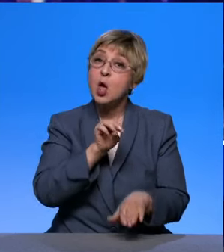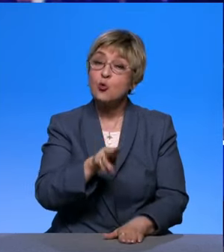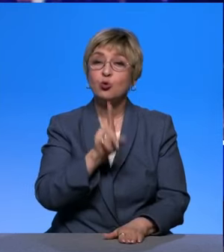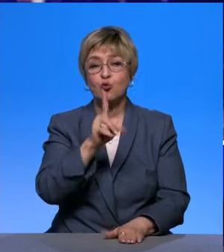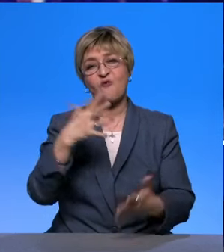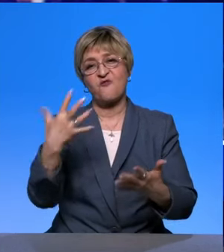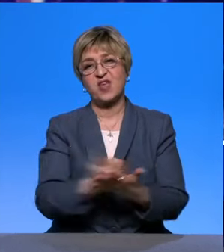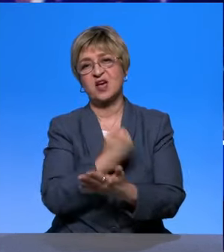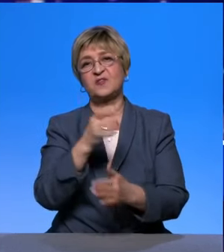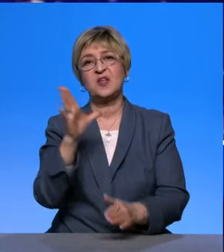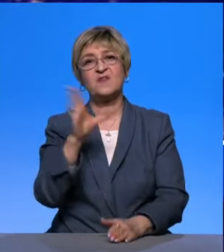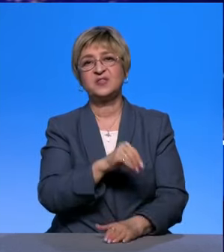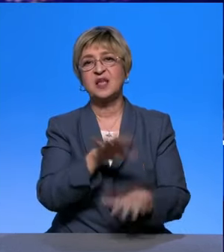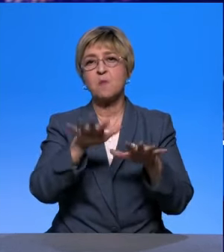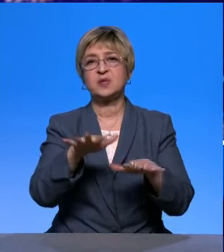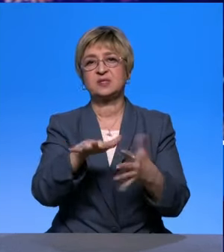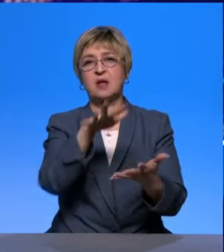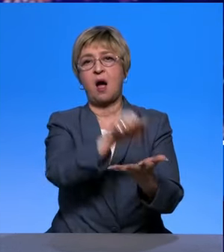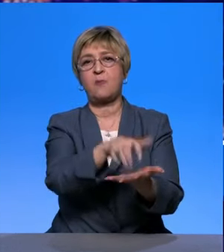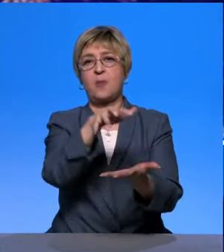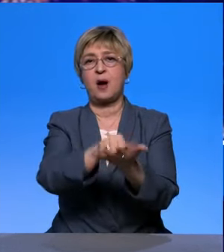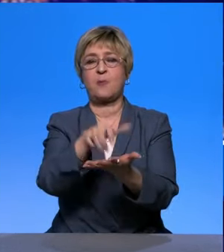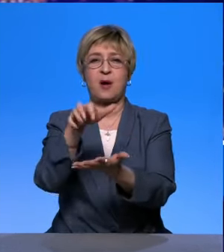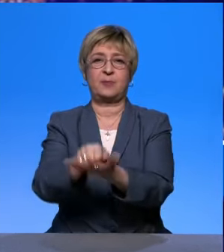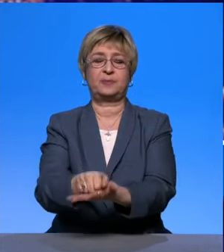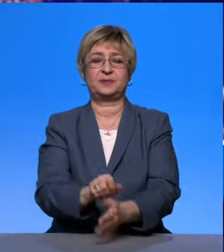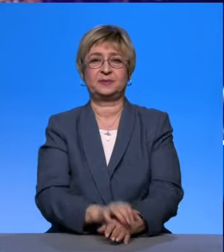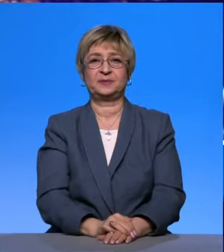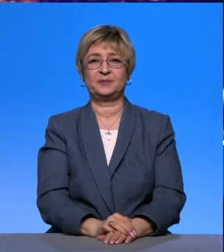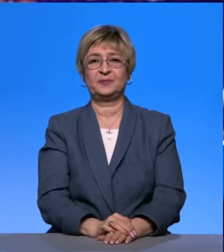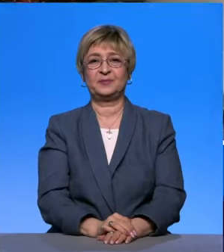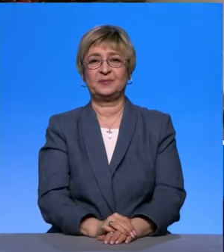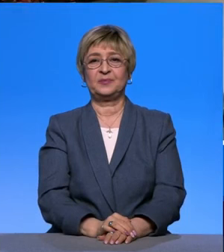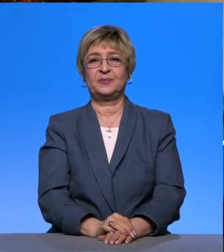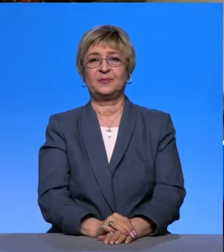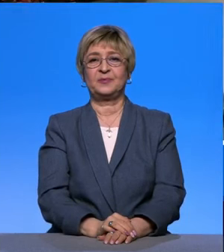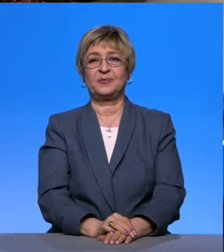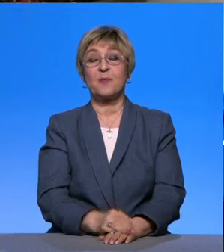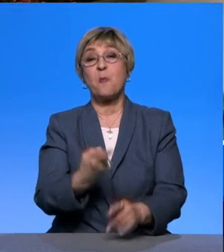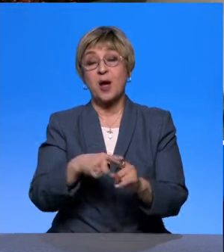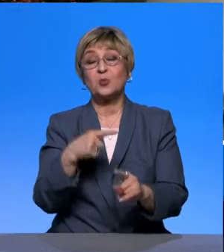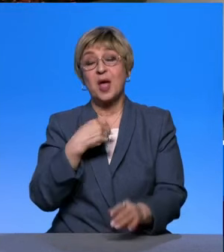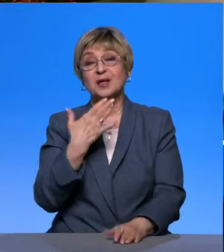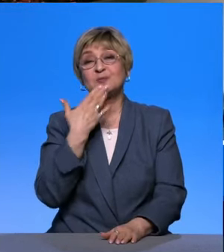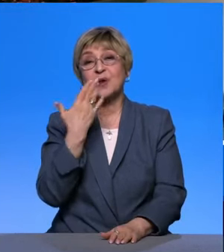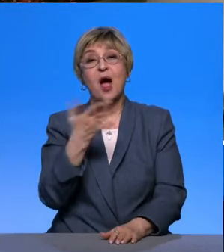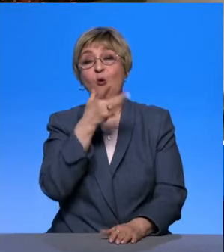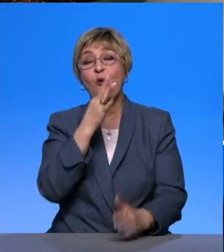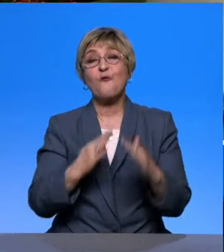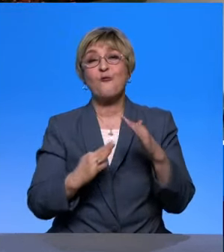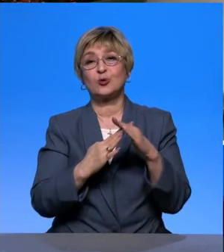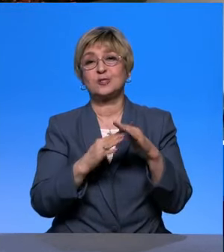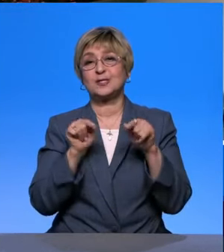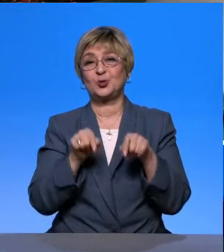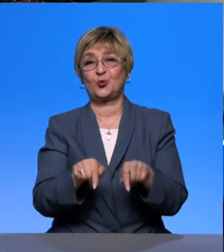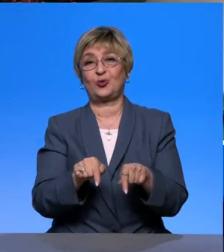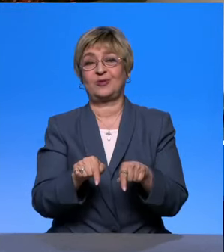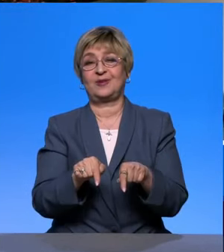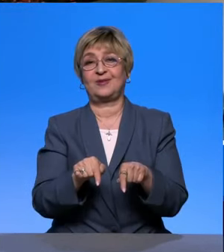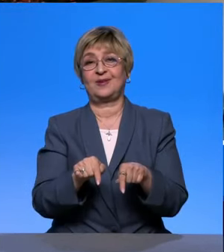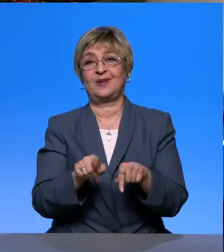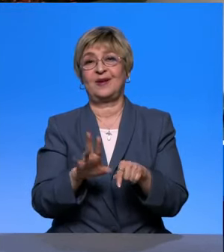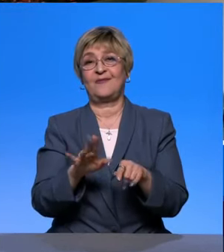все пьедесталы брали. Да, да. Вот. Поэтому я и спрашиваю, какой возрастной предел здесь в